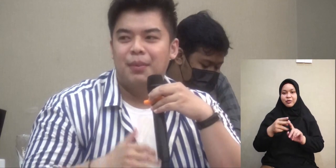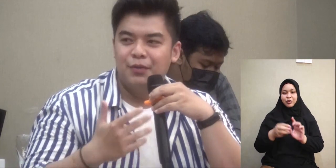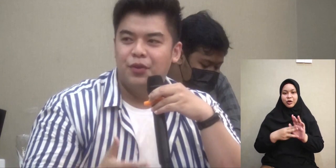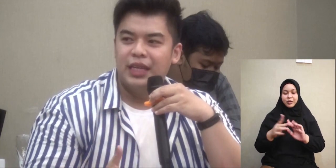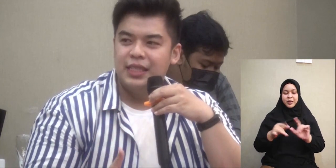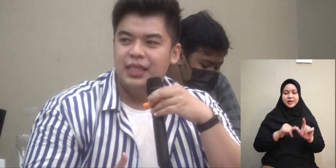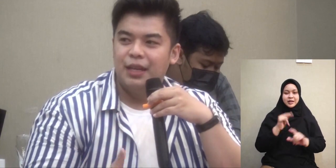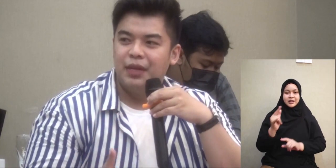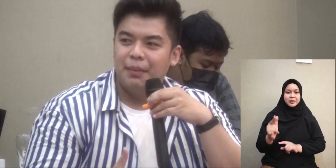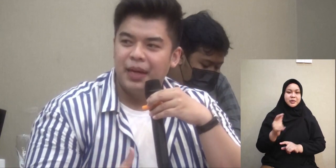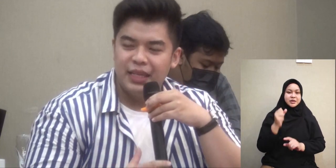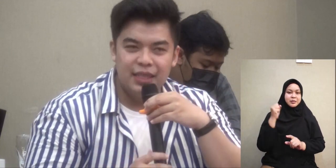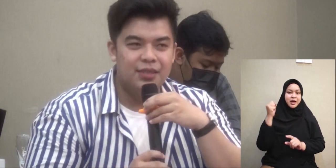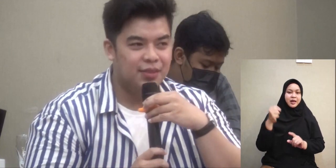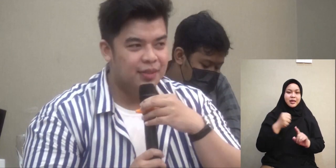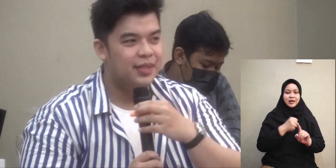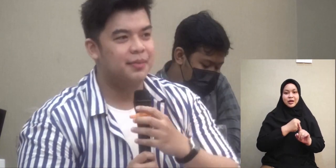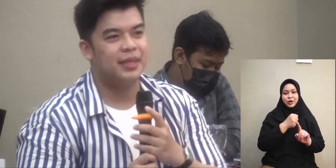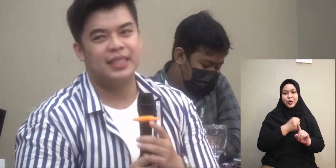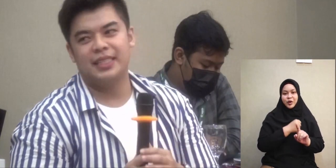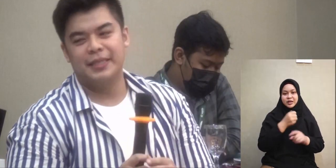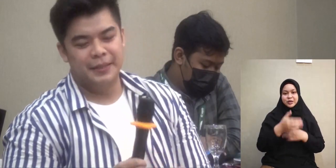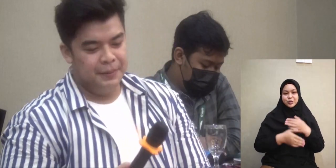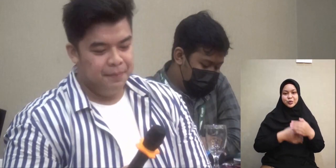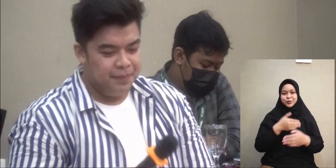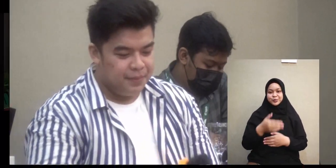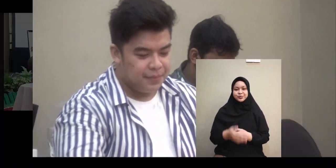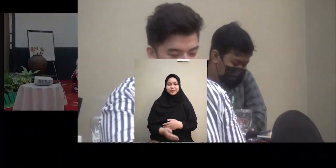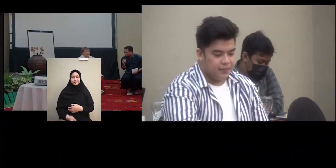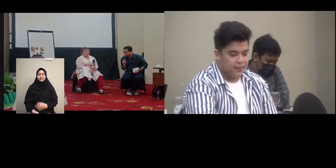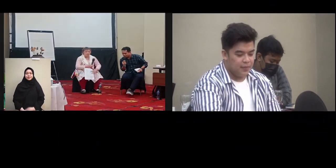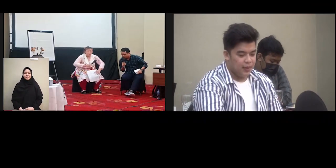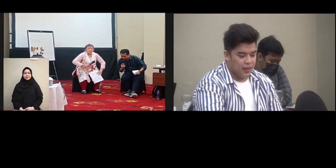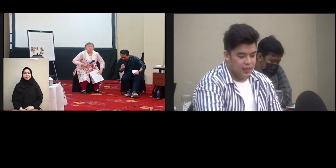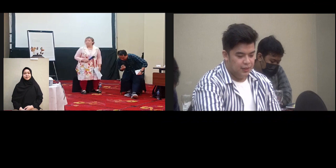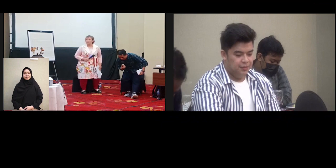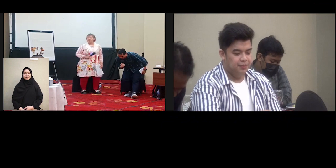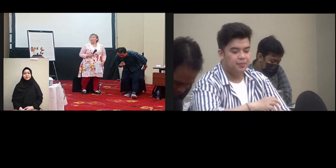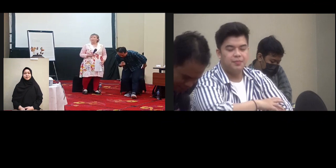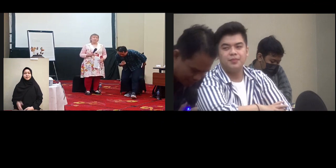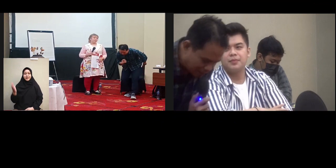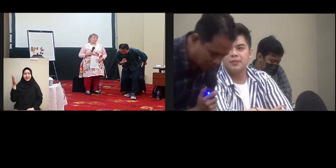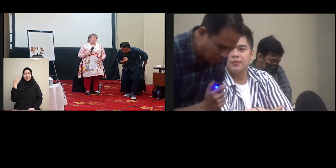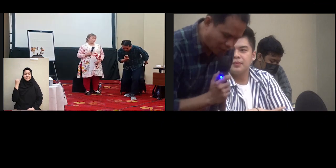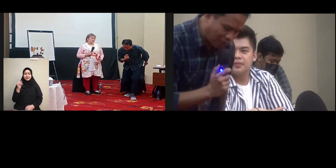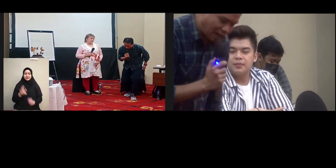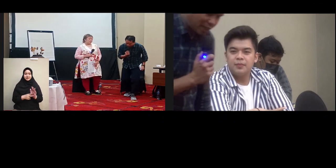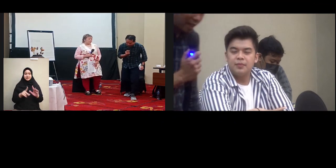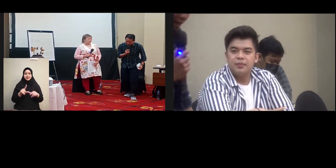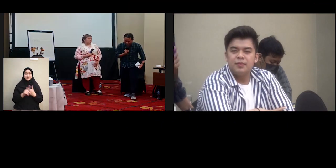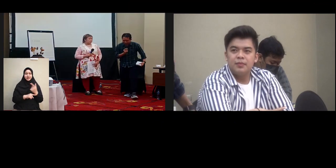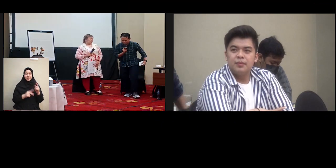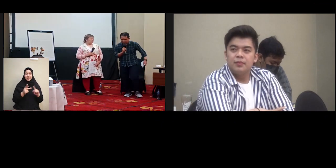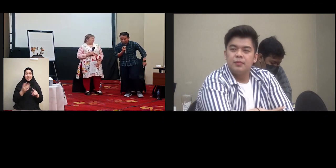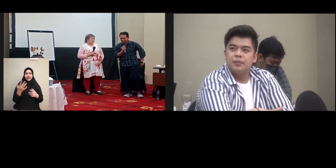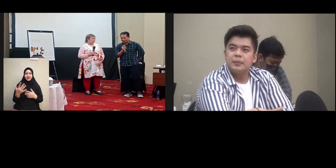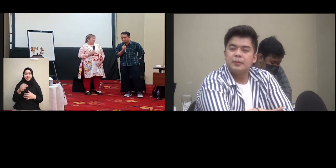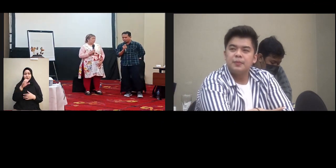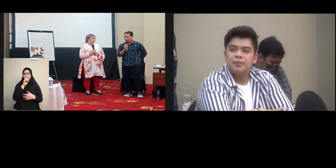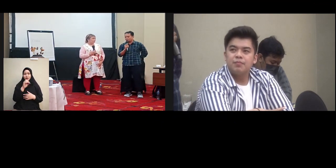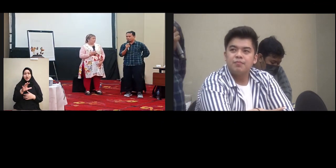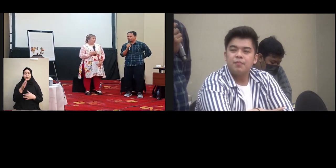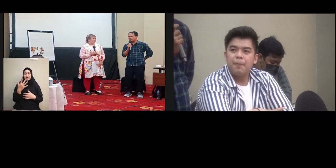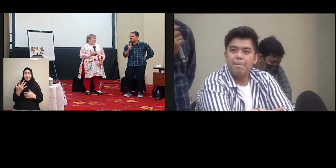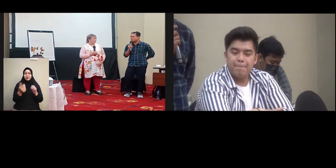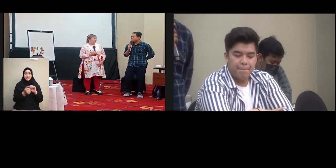gitu dalam advokasi di level lapangan gitu Nah tadi Mbak Inayah ada yang kata Sahid itu adalah ada